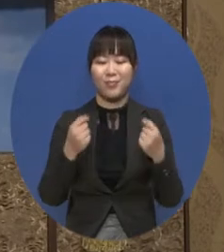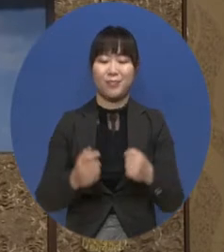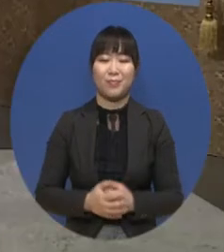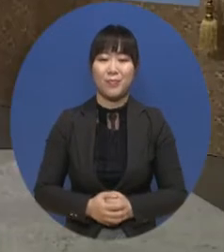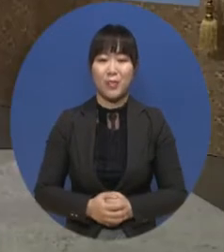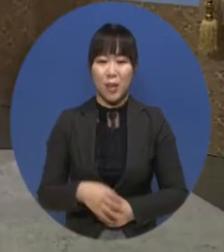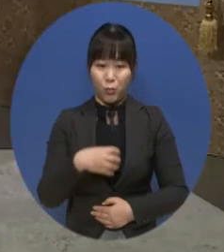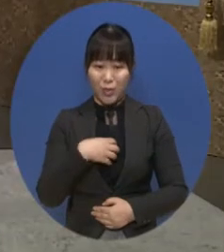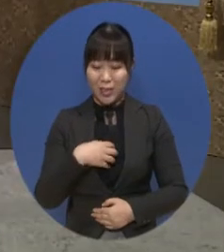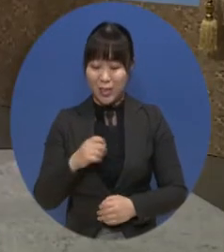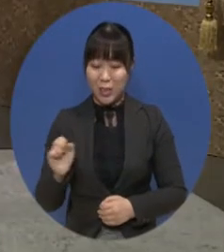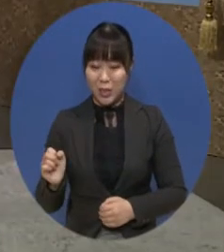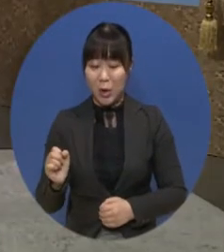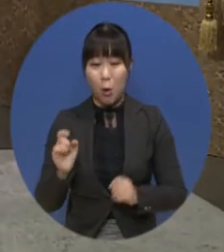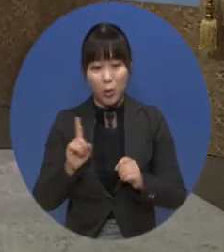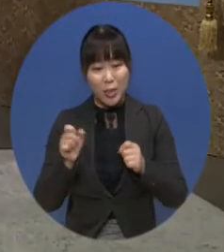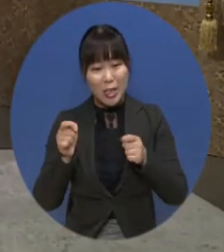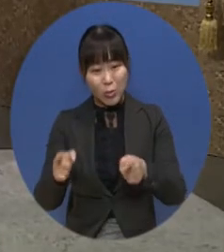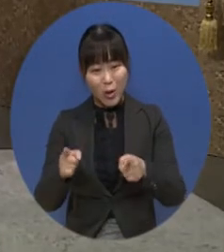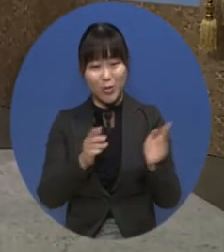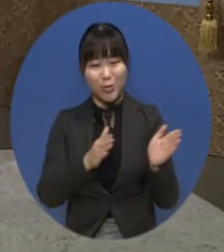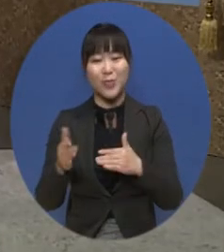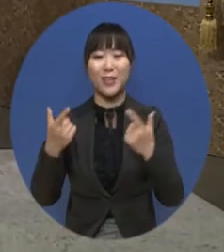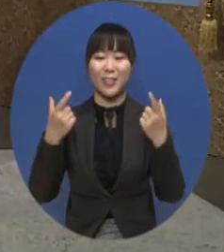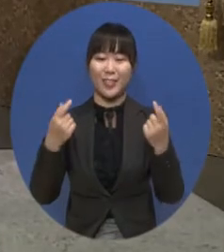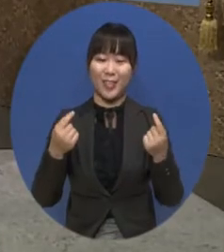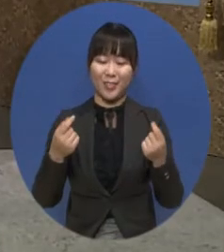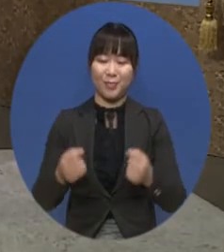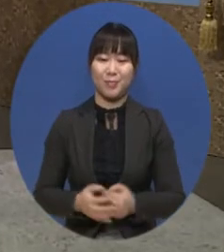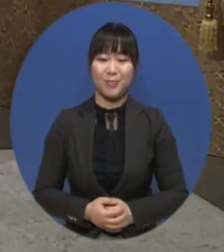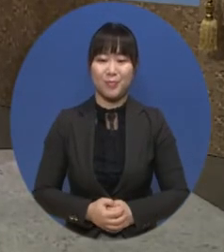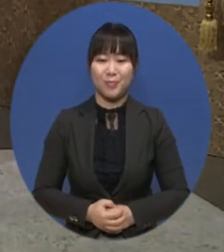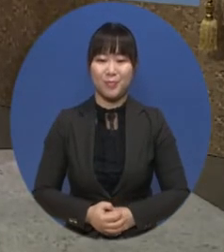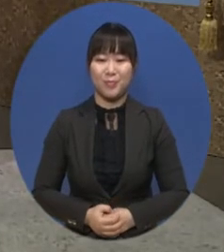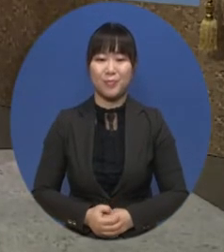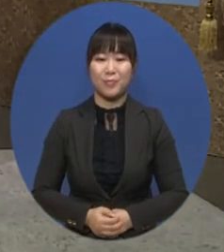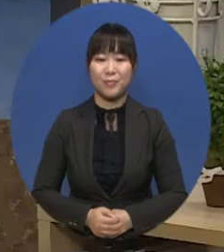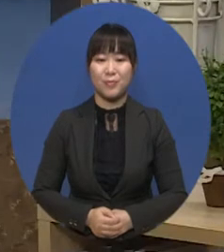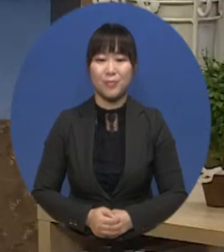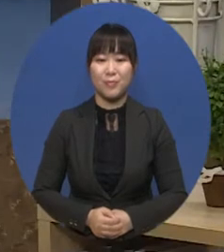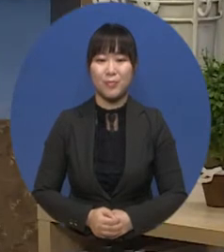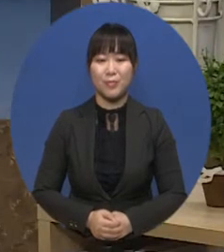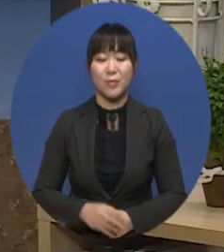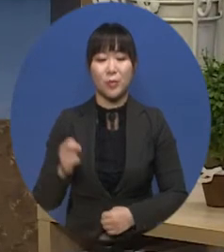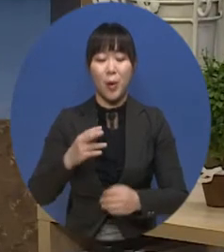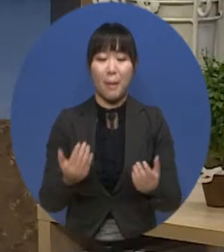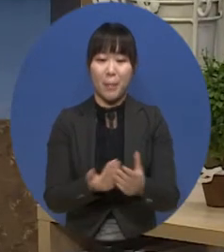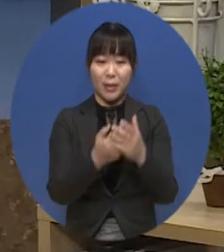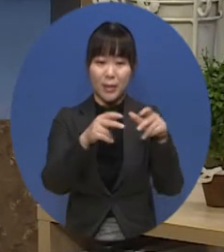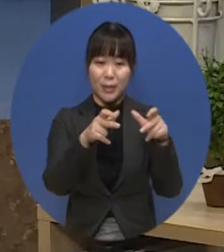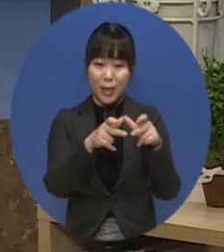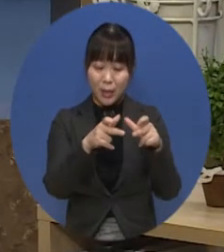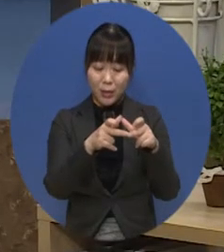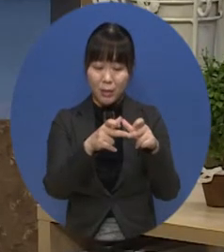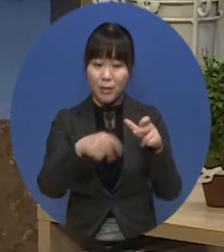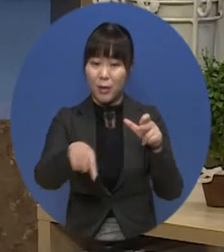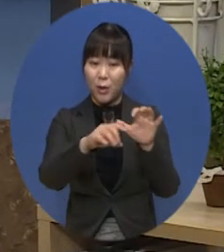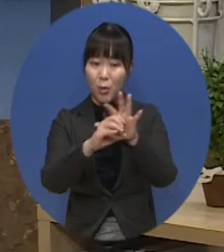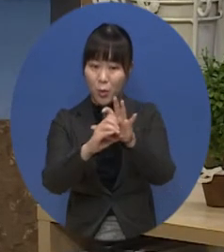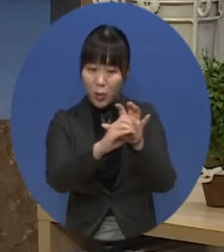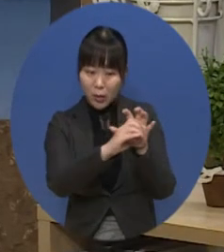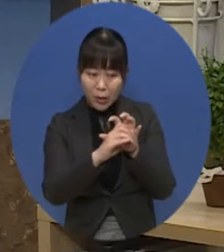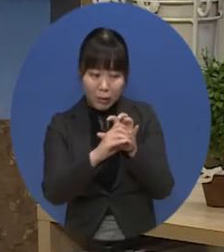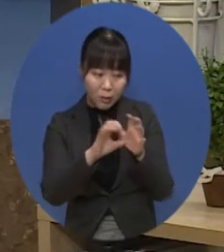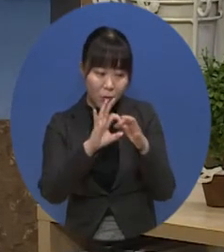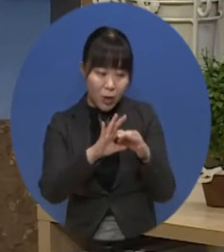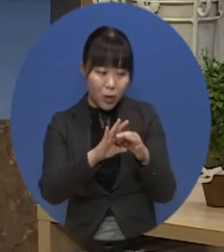그러니까 위기를 기회로 또 네, 만드는 그렇죠. 그런 시간을 네. 보내고 계신 것 같은데요. 그리고 또 이 발달 장애인분들에게